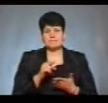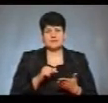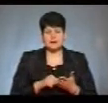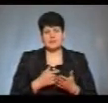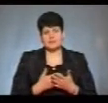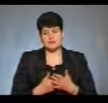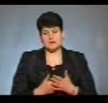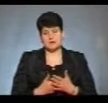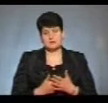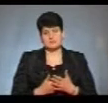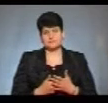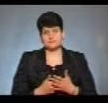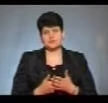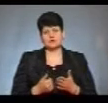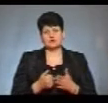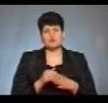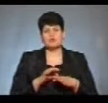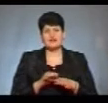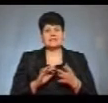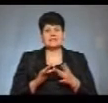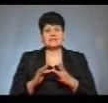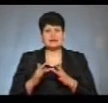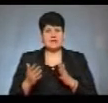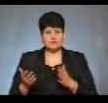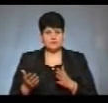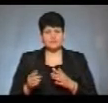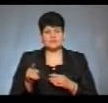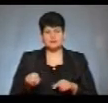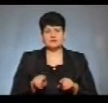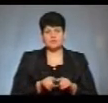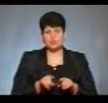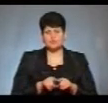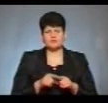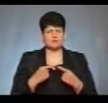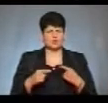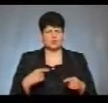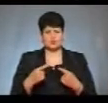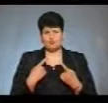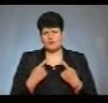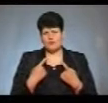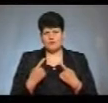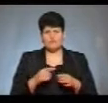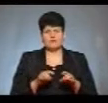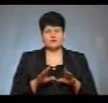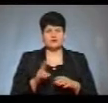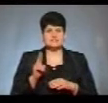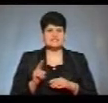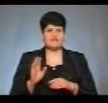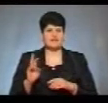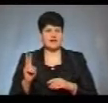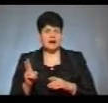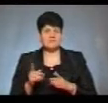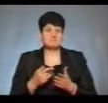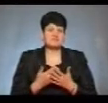наприклад, до проведення інтернету в дільничій виборчій комісії. Там також вони неоднозначно говоряться, так постанові ЦВК, немовби мав би бути